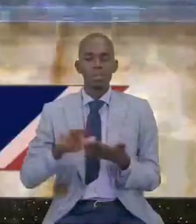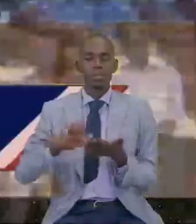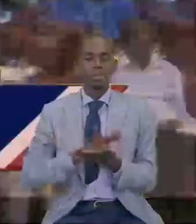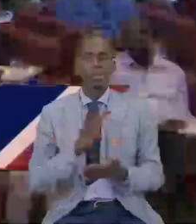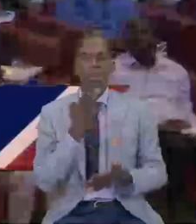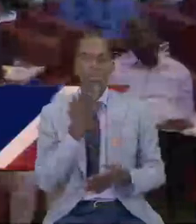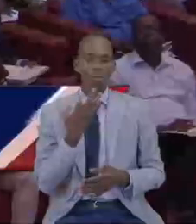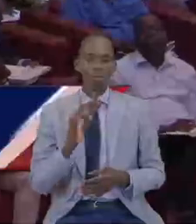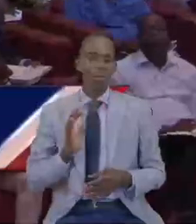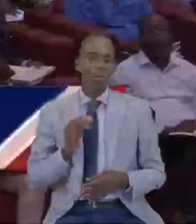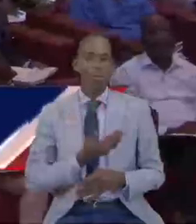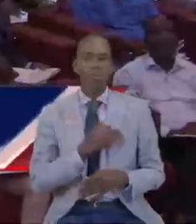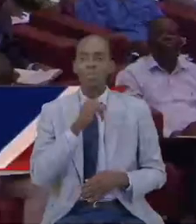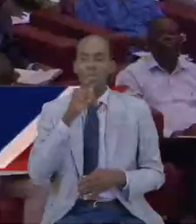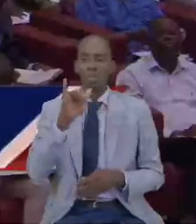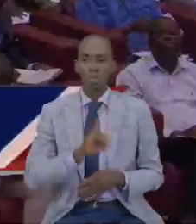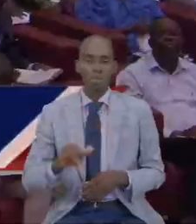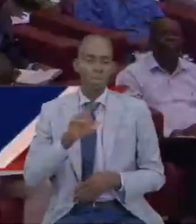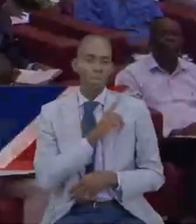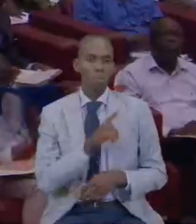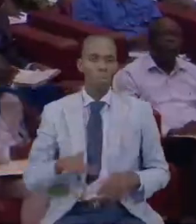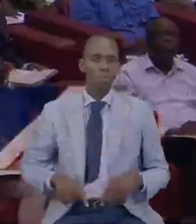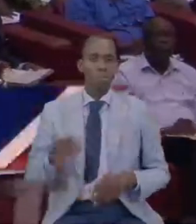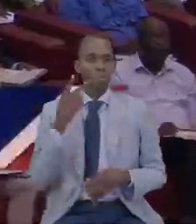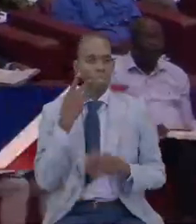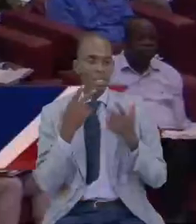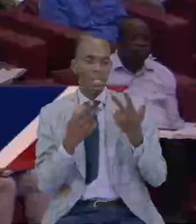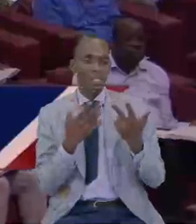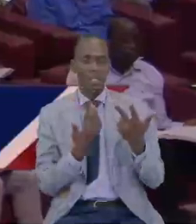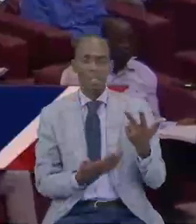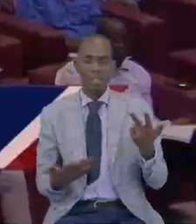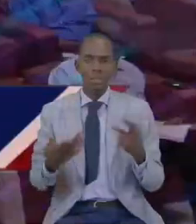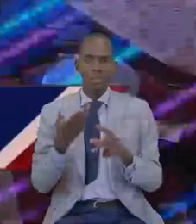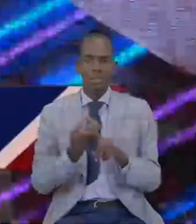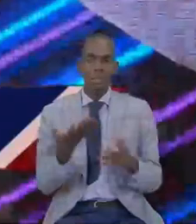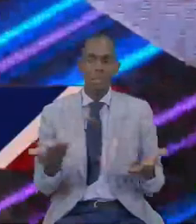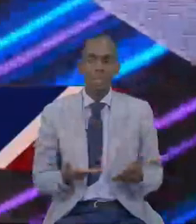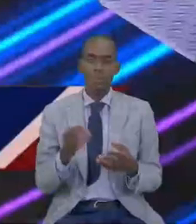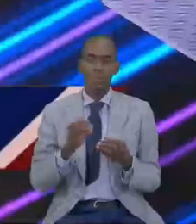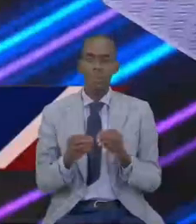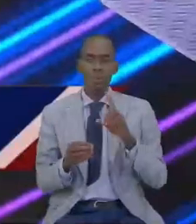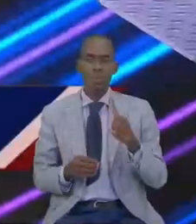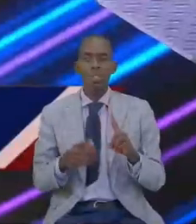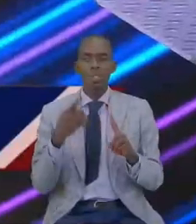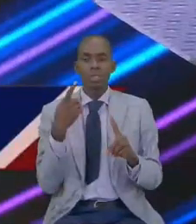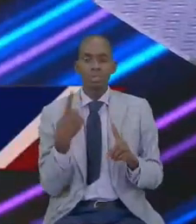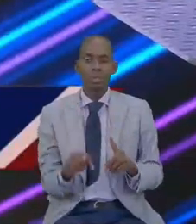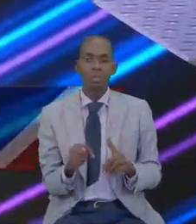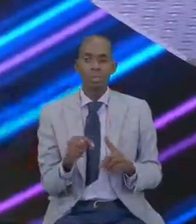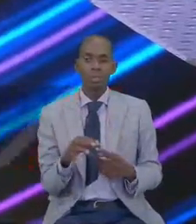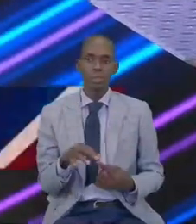La faveur divine de notre Seigneur singulier. Trois éléments. Premièrement, la faveur spéciale de